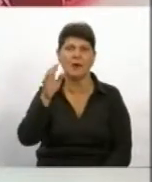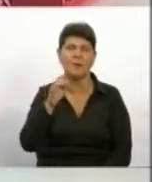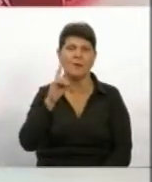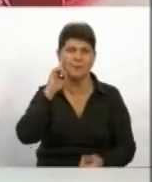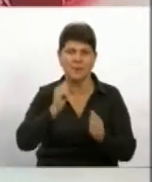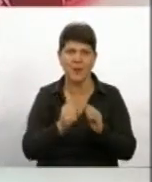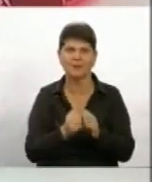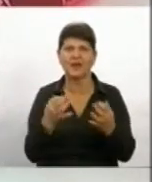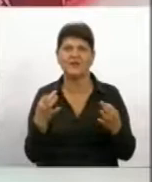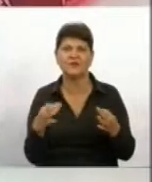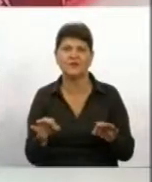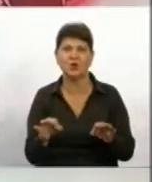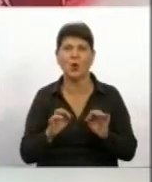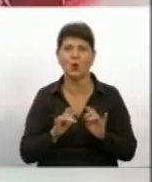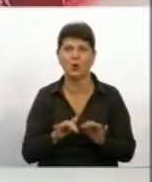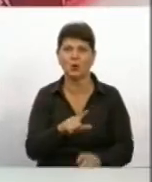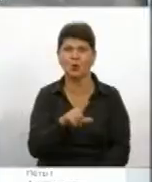визвольного руху. Ірина Хохотра далі.